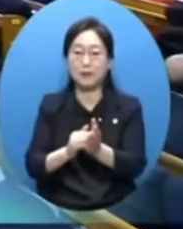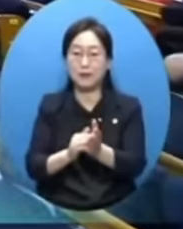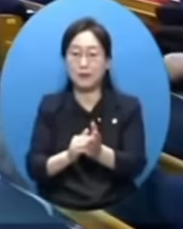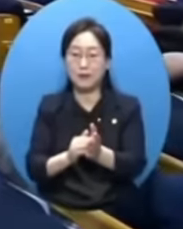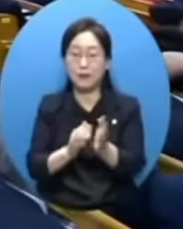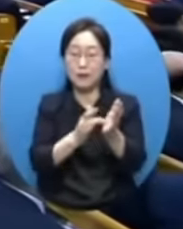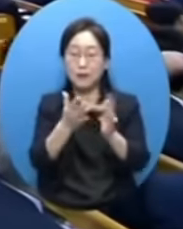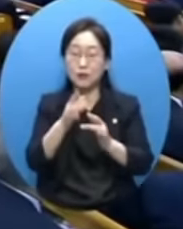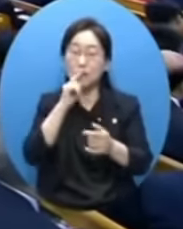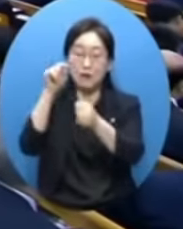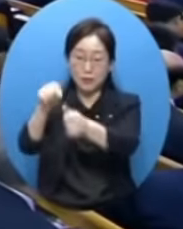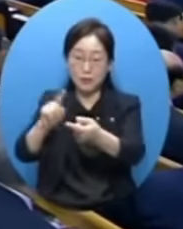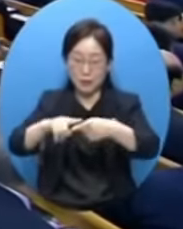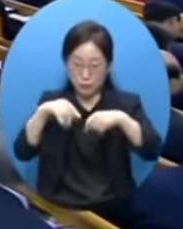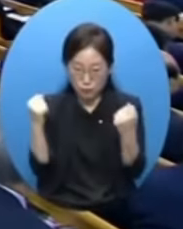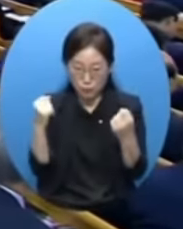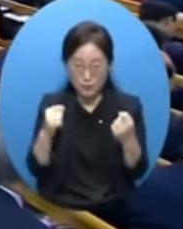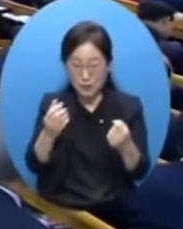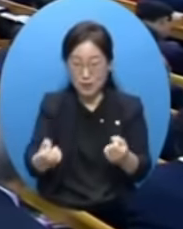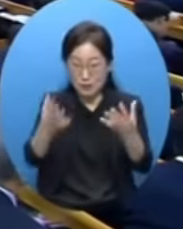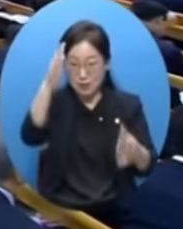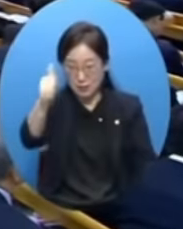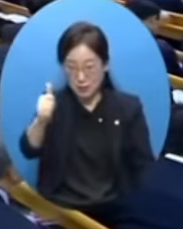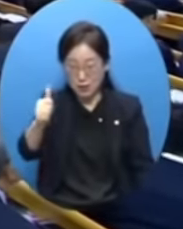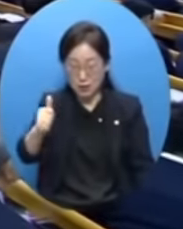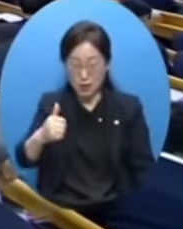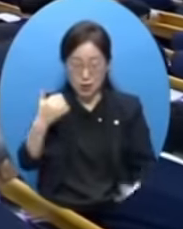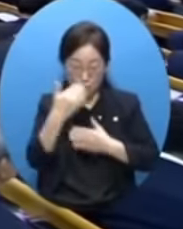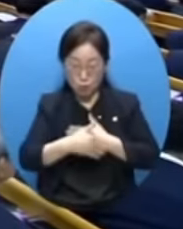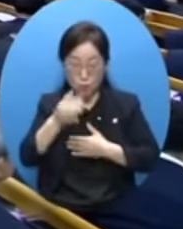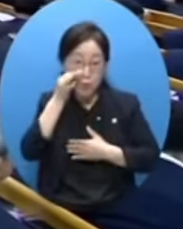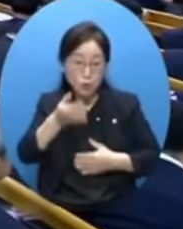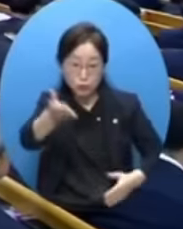말씀을 순종해서 제사장에게 보이러 달려가는 동안에